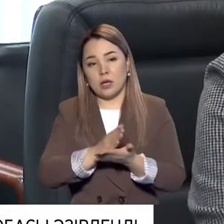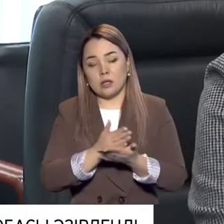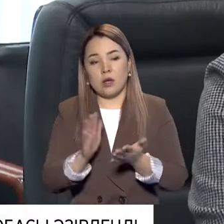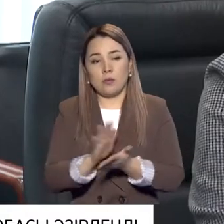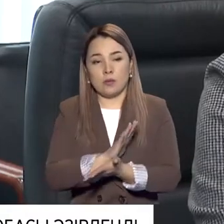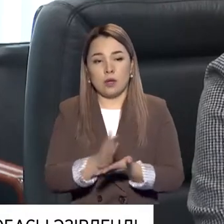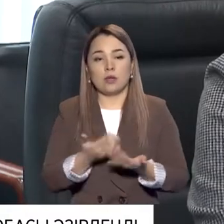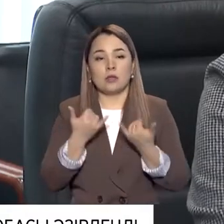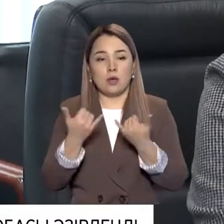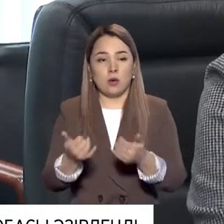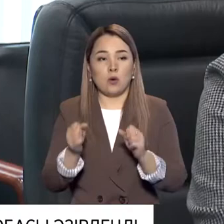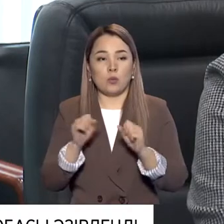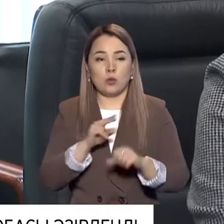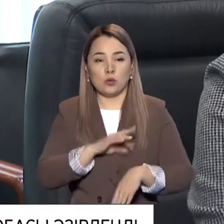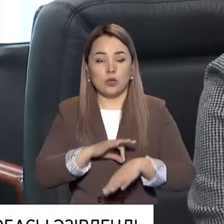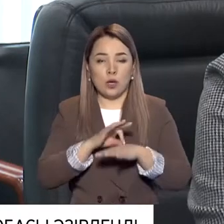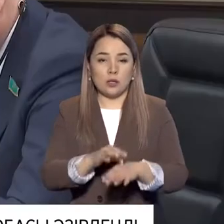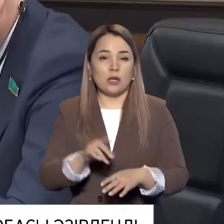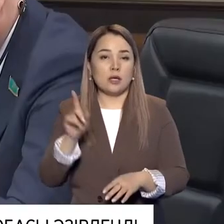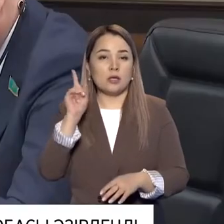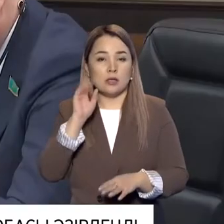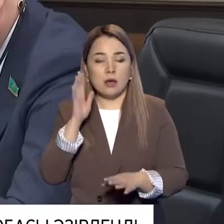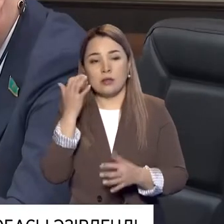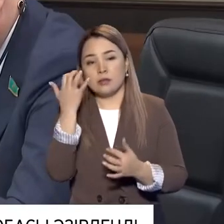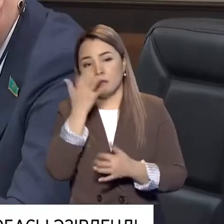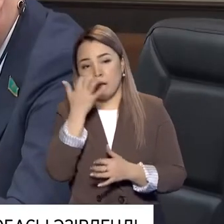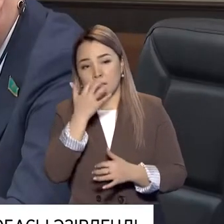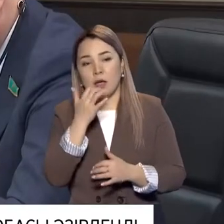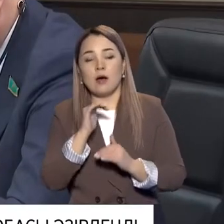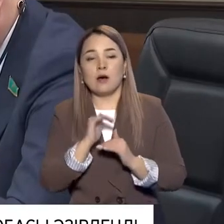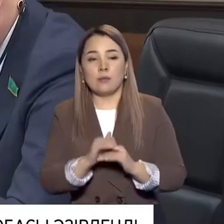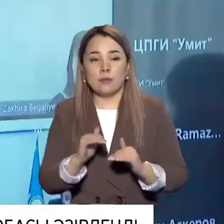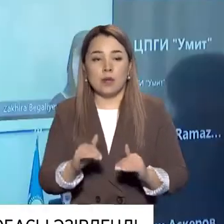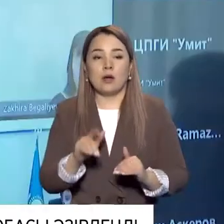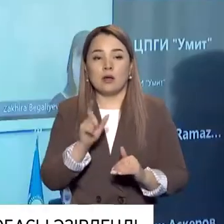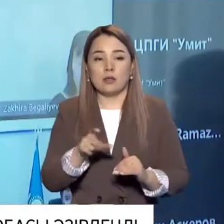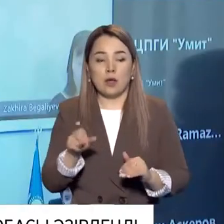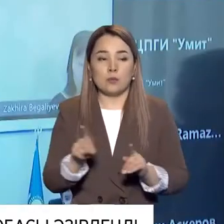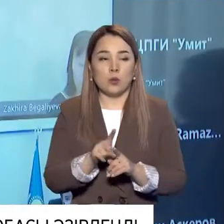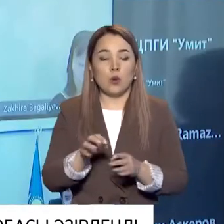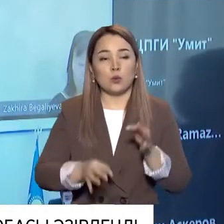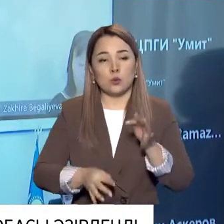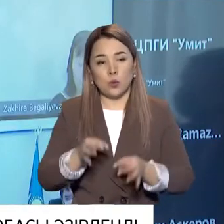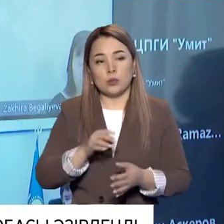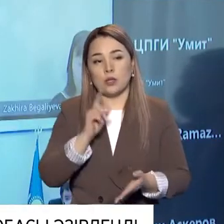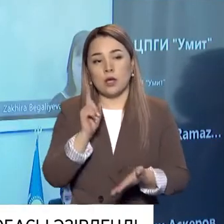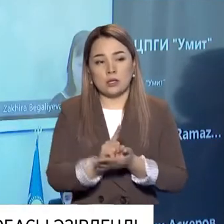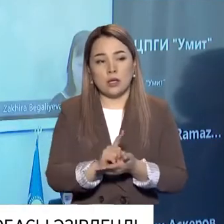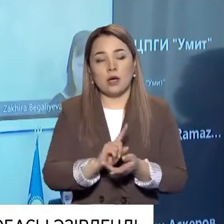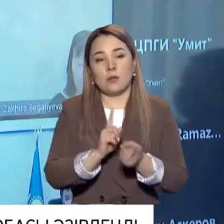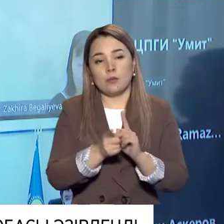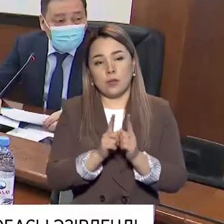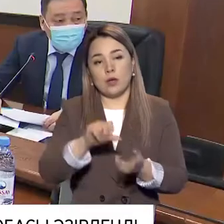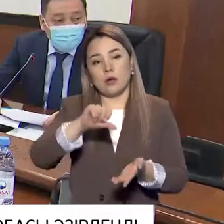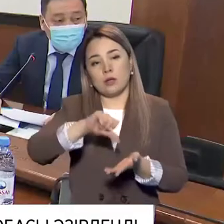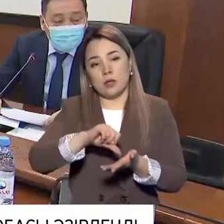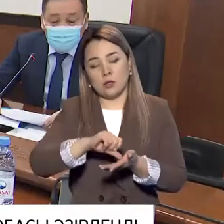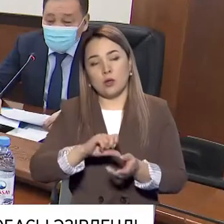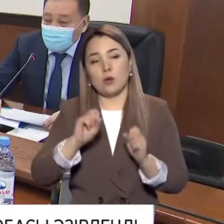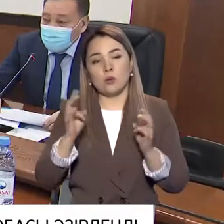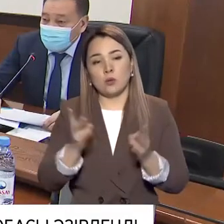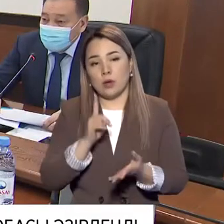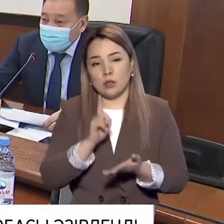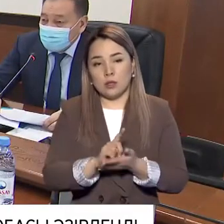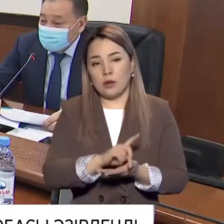тегін алуға жағдай жасалады. Ал есту немесе көру қабілетінен айырылған адамдарға сот барысында тиісті аудармашылар міндетті түрде болуы